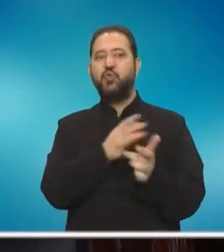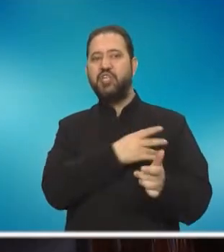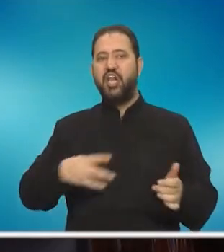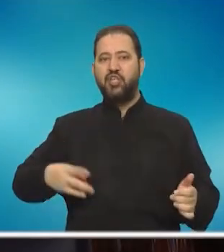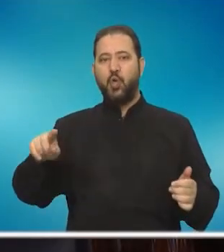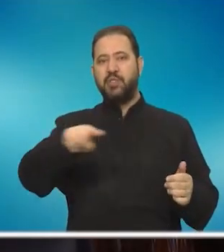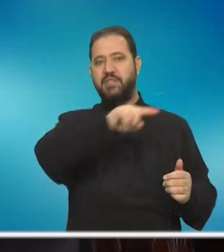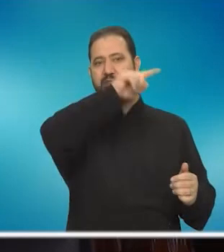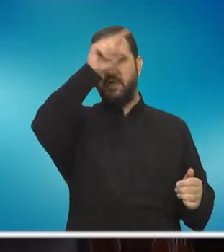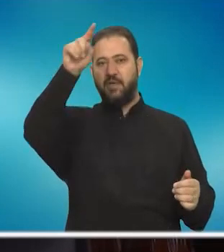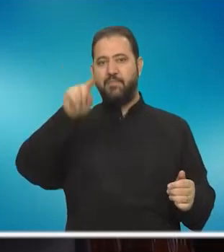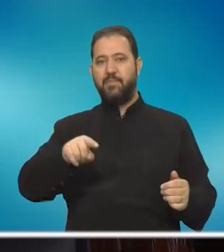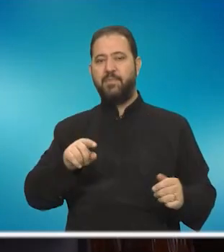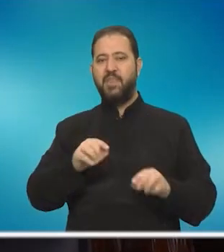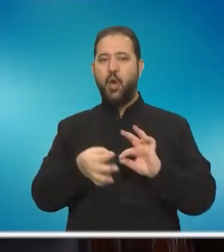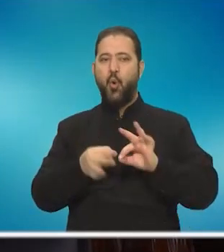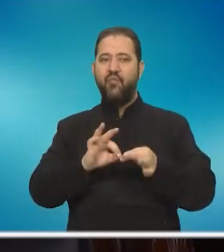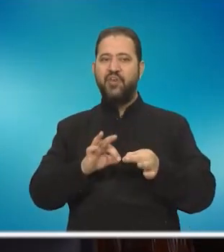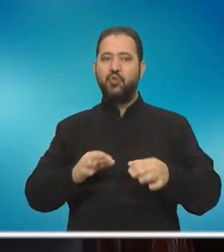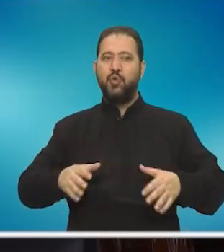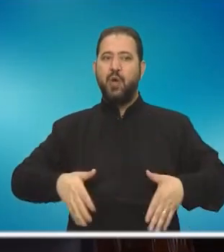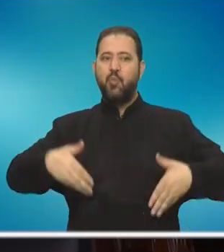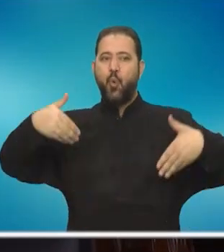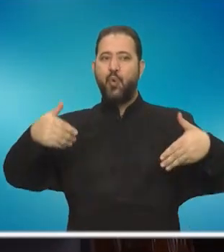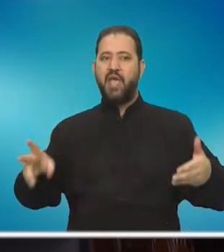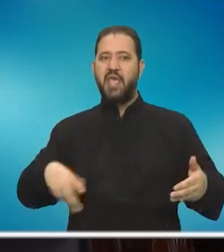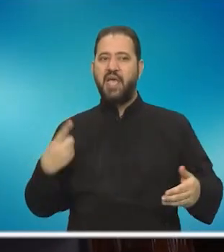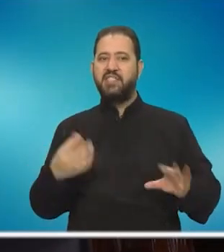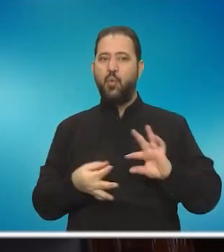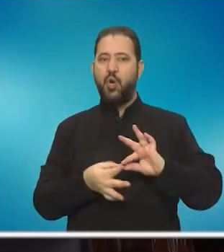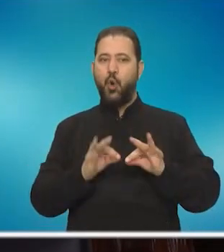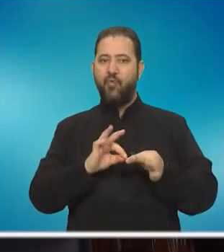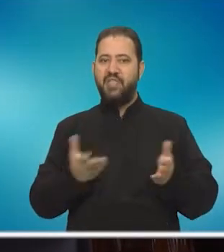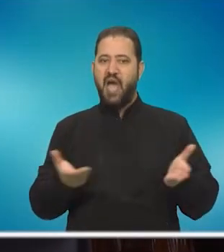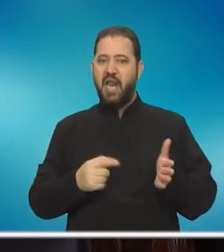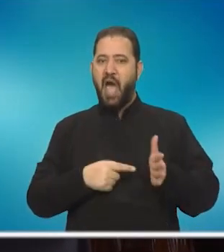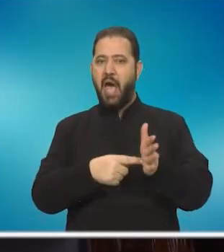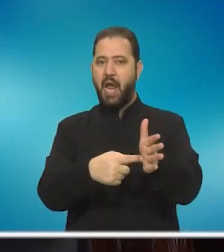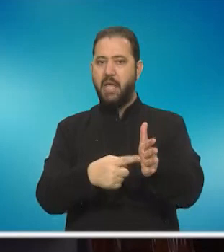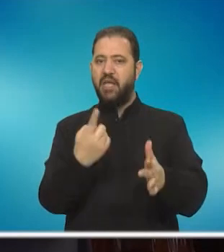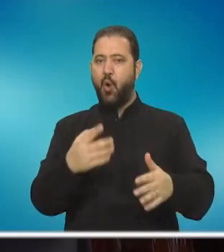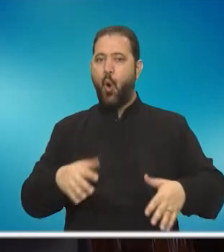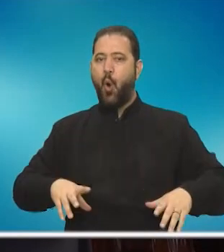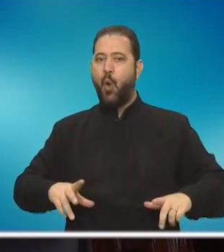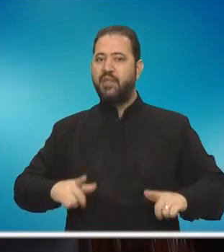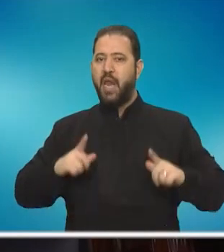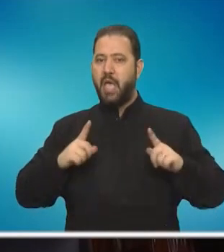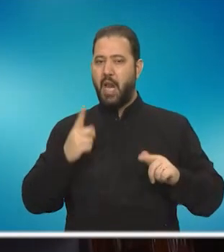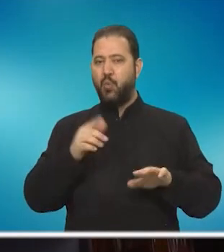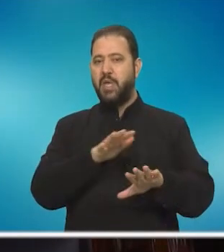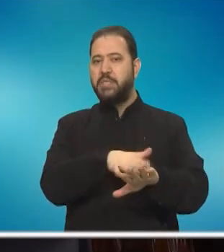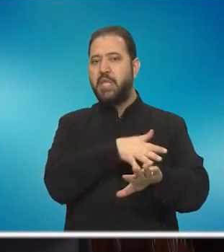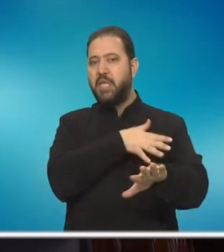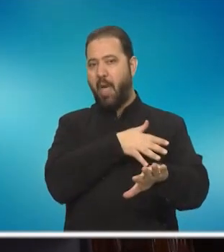Hristos? Cuvântul bucurie este un cuvânt care desemnează o stare. O stare